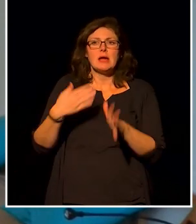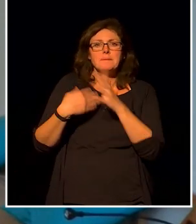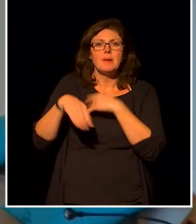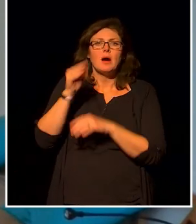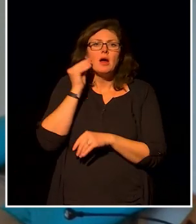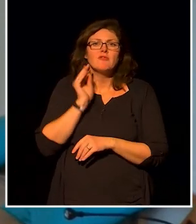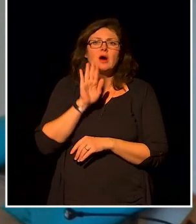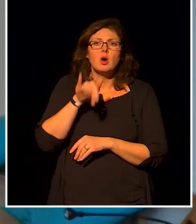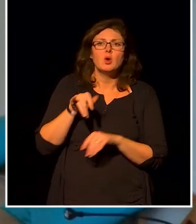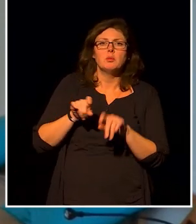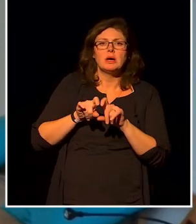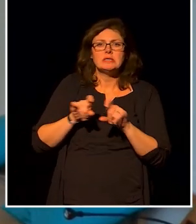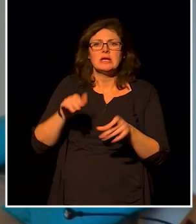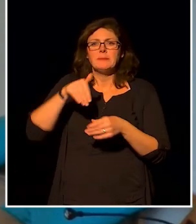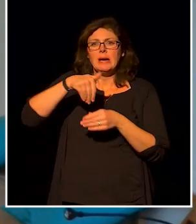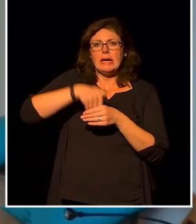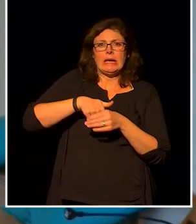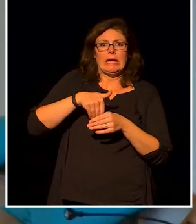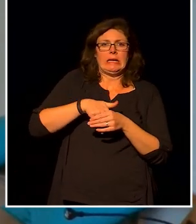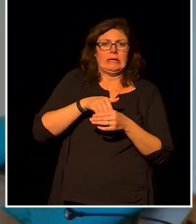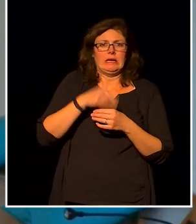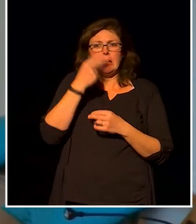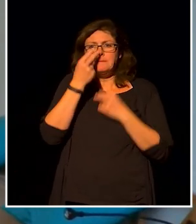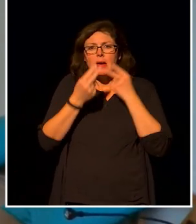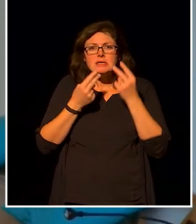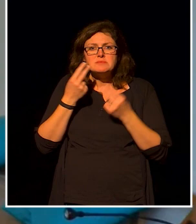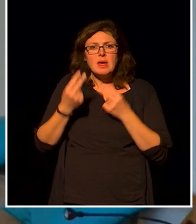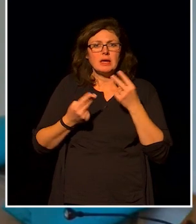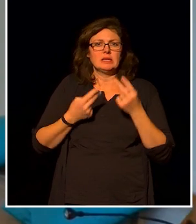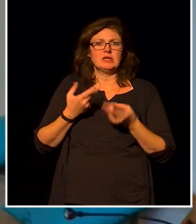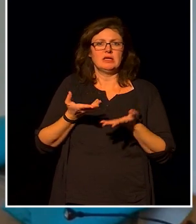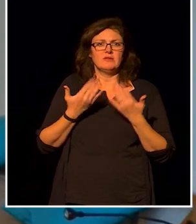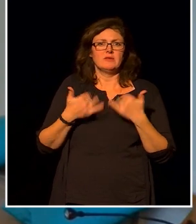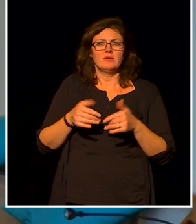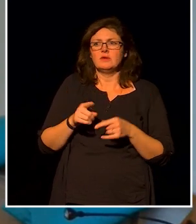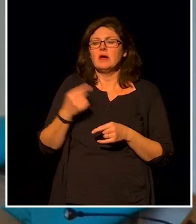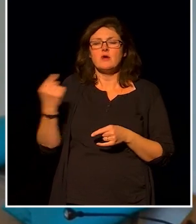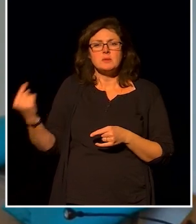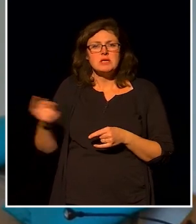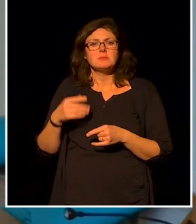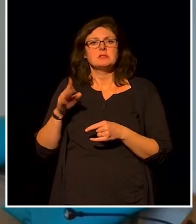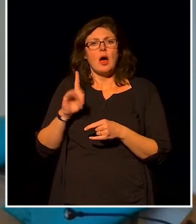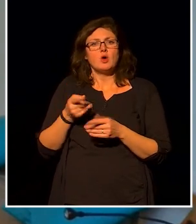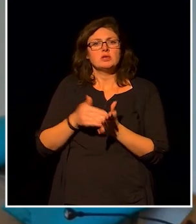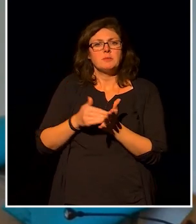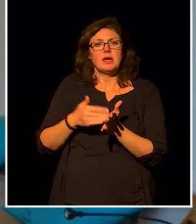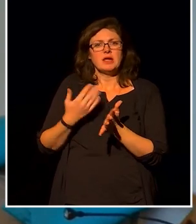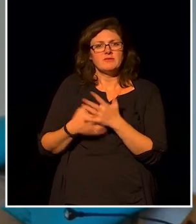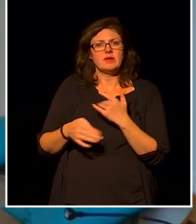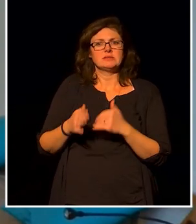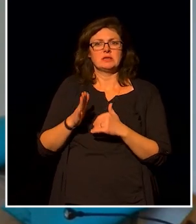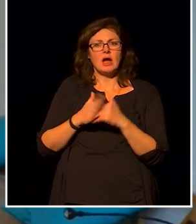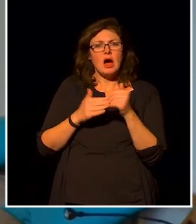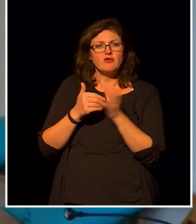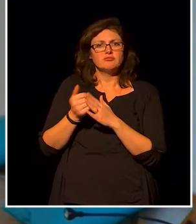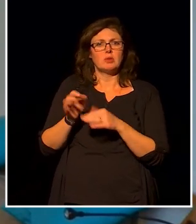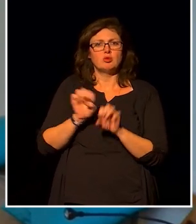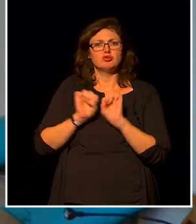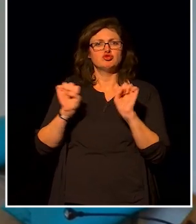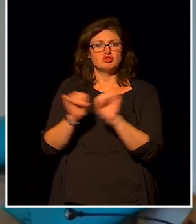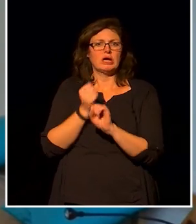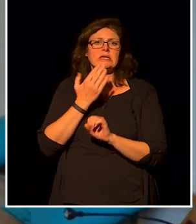über eine gewisse Innensicht. Friedländer war beteiligt am Aufbau des Staates Israel. Man erfährt etwas aus einer